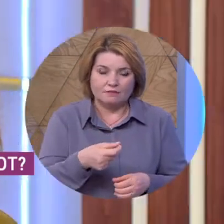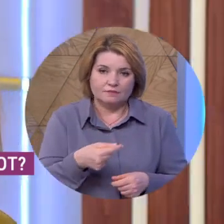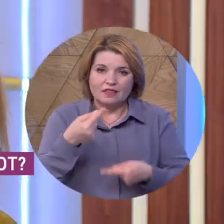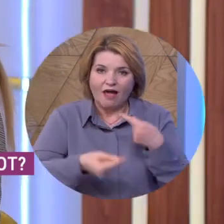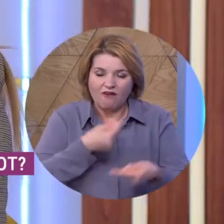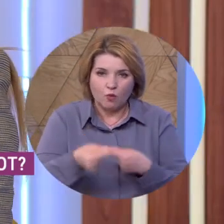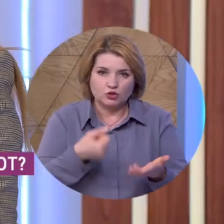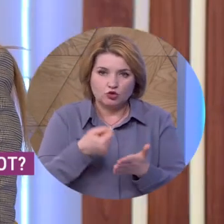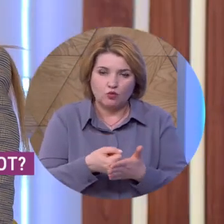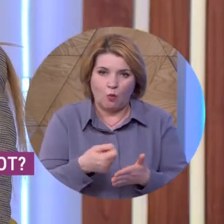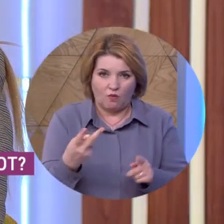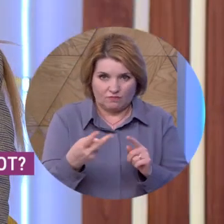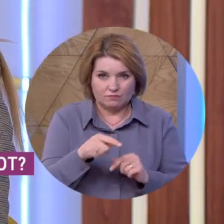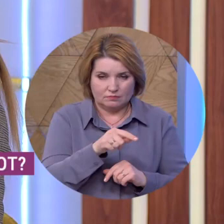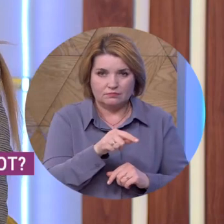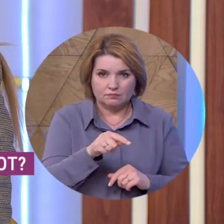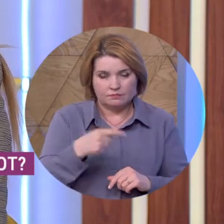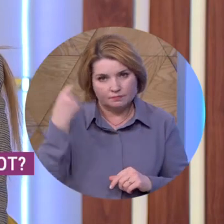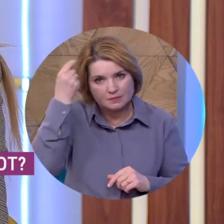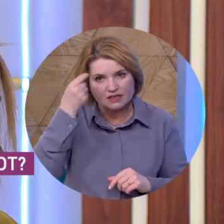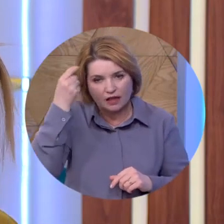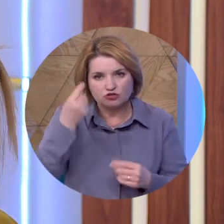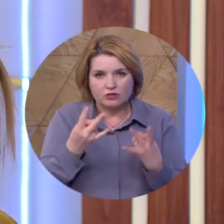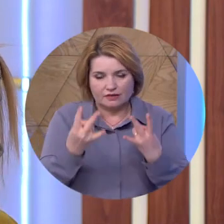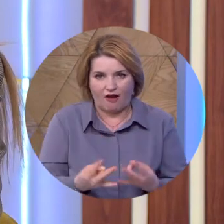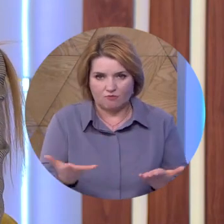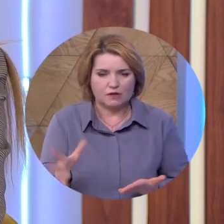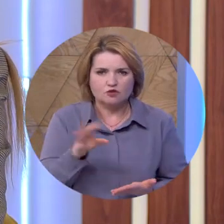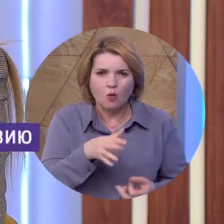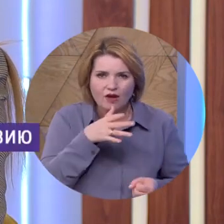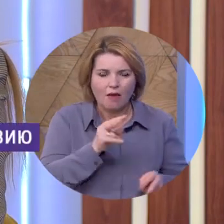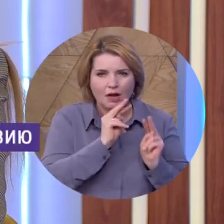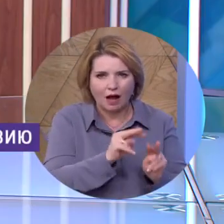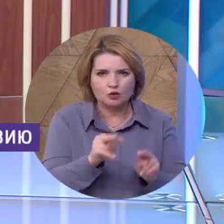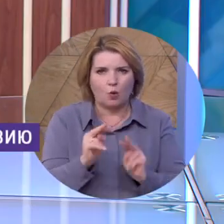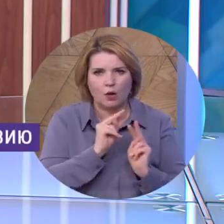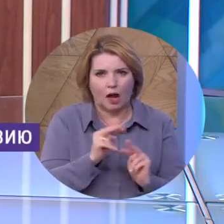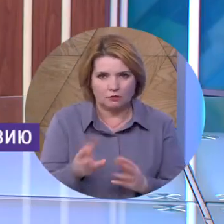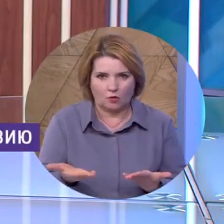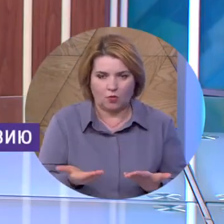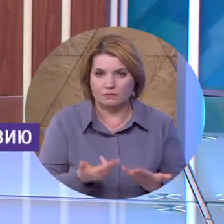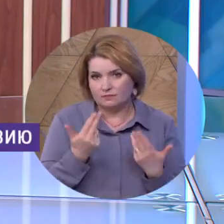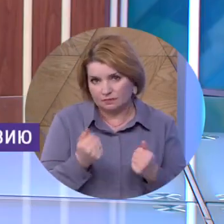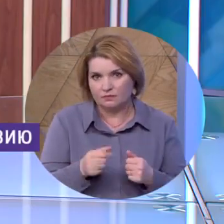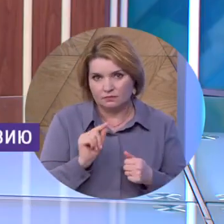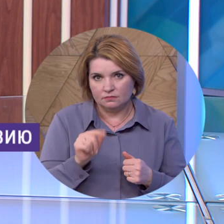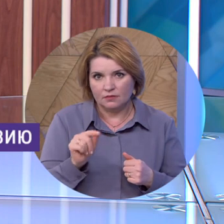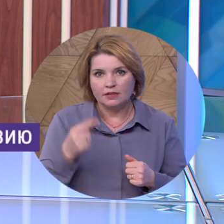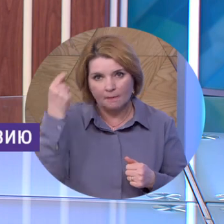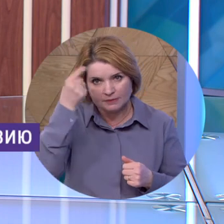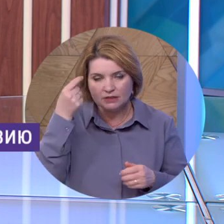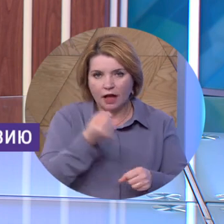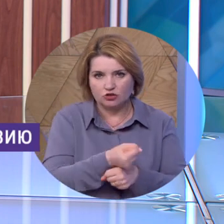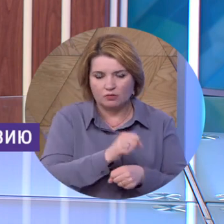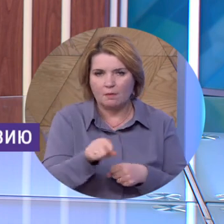травмирования второго человека, которого постоянно контролируют и в чем-то подозревают. Безусловно, это вид психологического насилия. Более того, мне кажется, один из